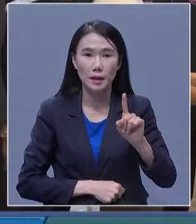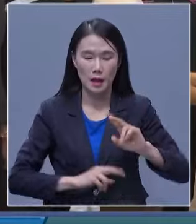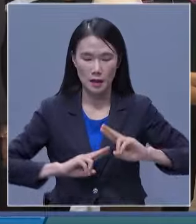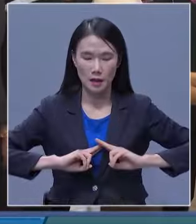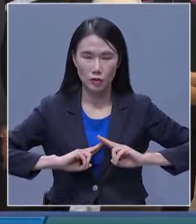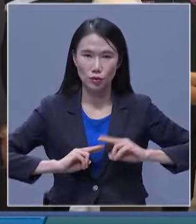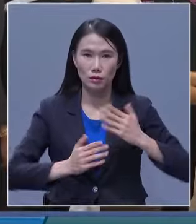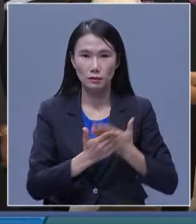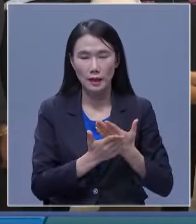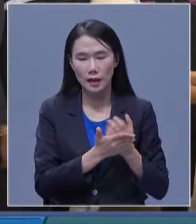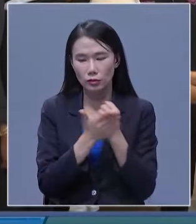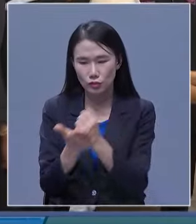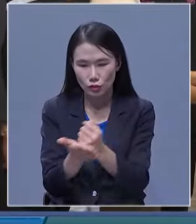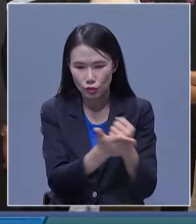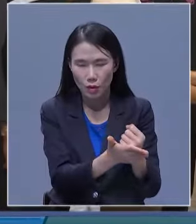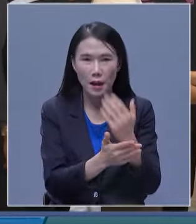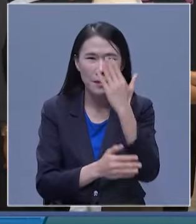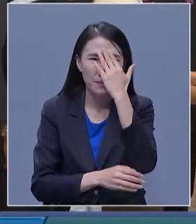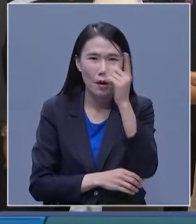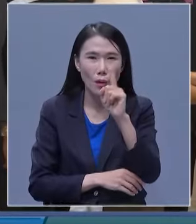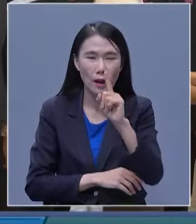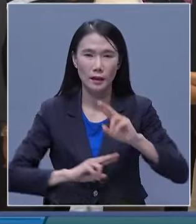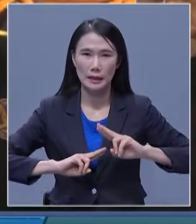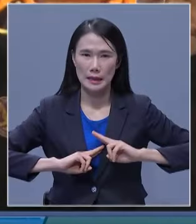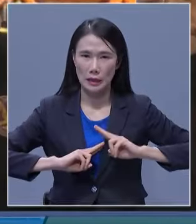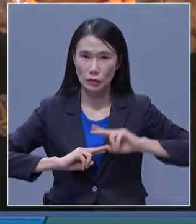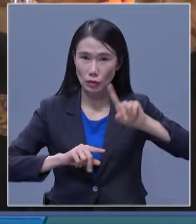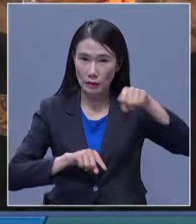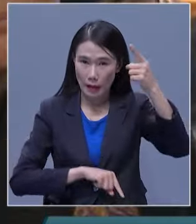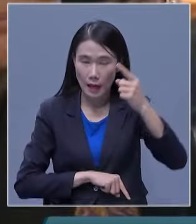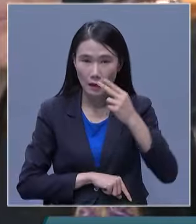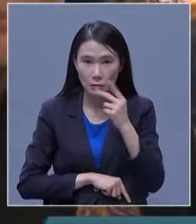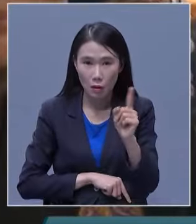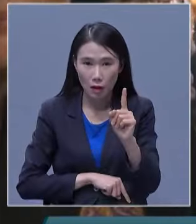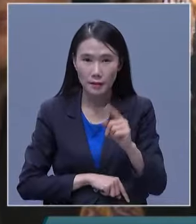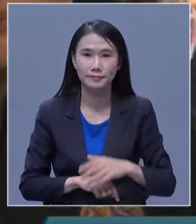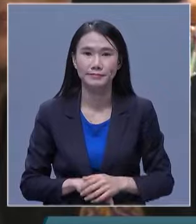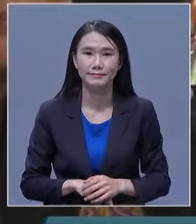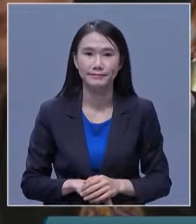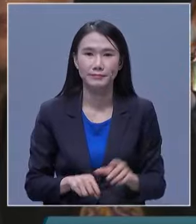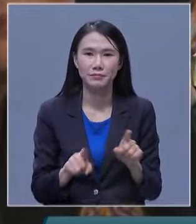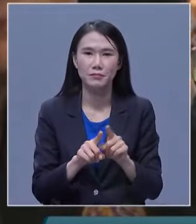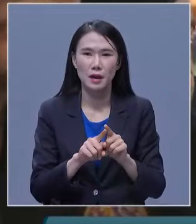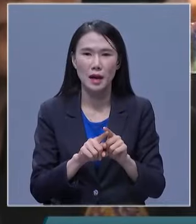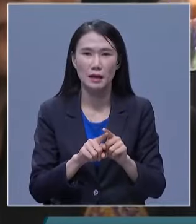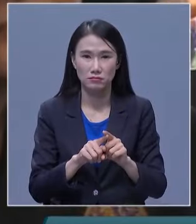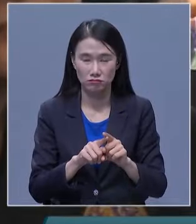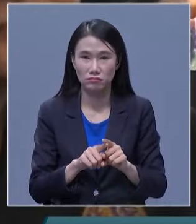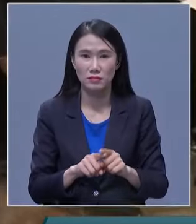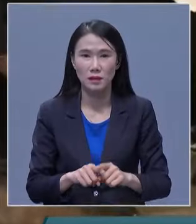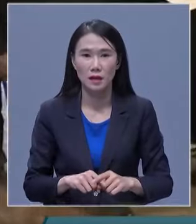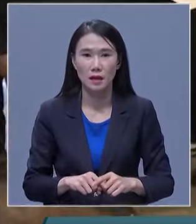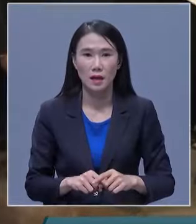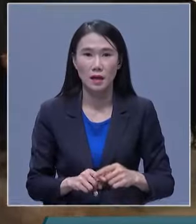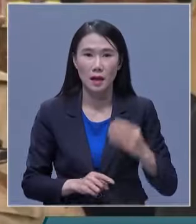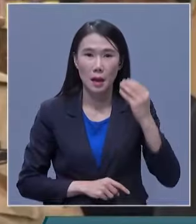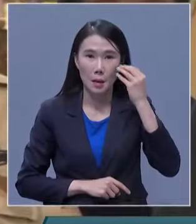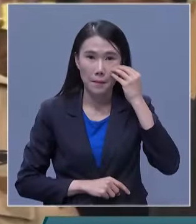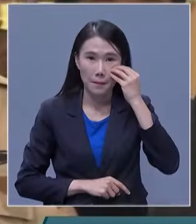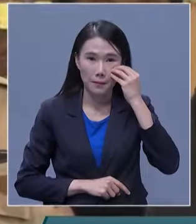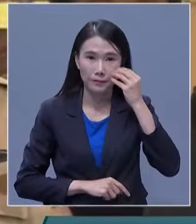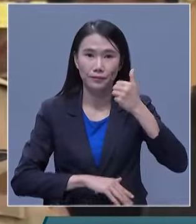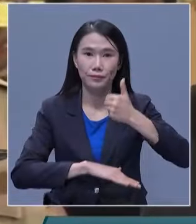าสาเหตุที่เป็นเงินเอกชนเอามามอบให้ก่อนเนี่ยท่านบอกว่าเป็นคำสั่งการของคุณวราวุฒิศิลปะอาชารั